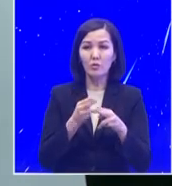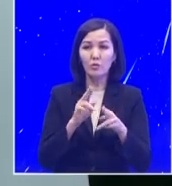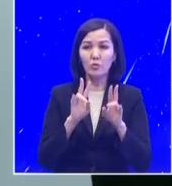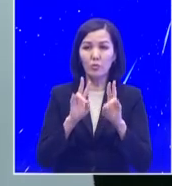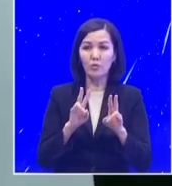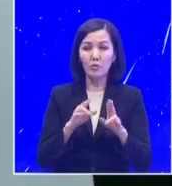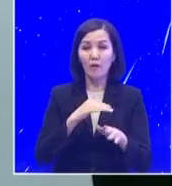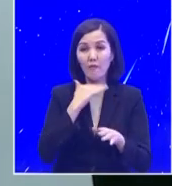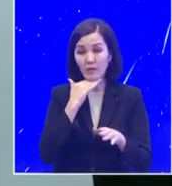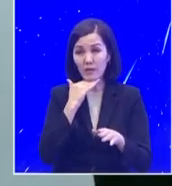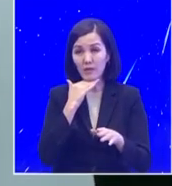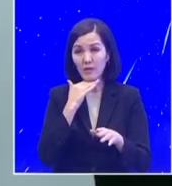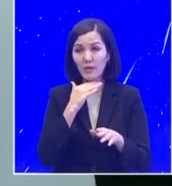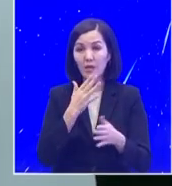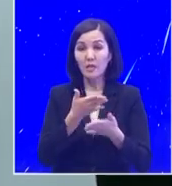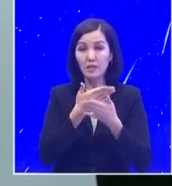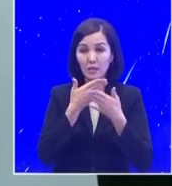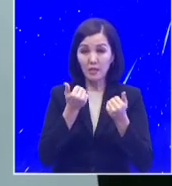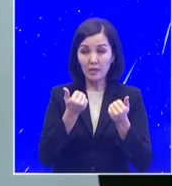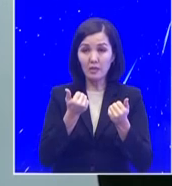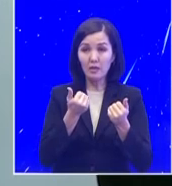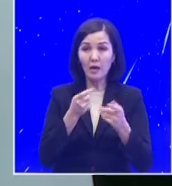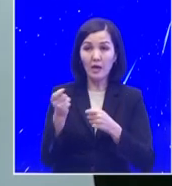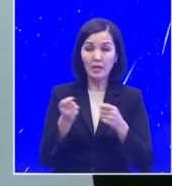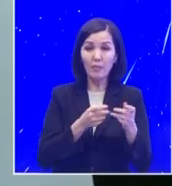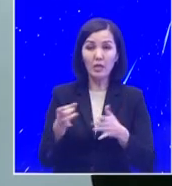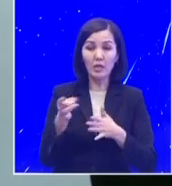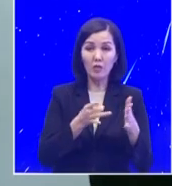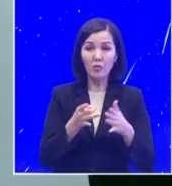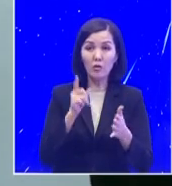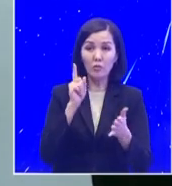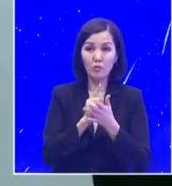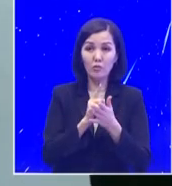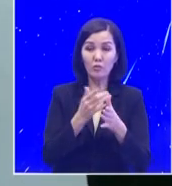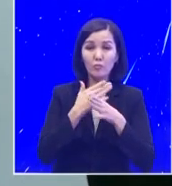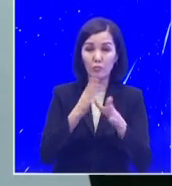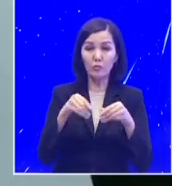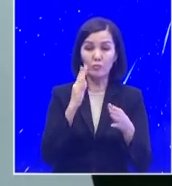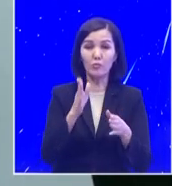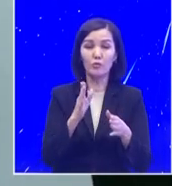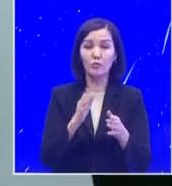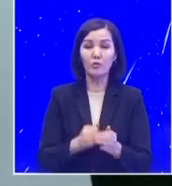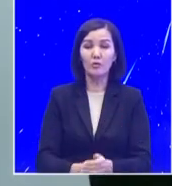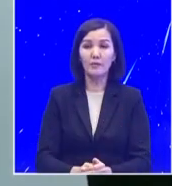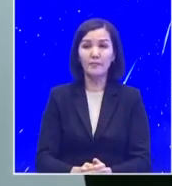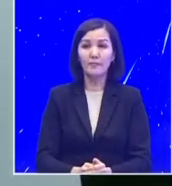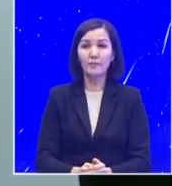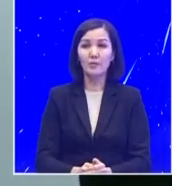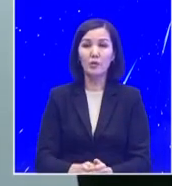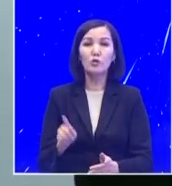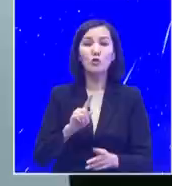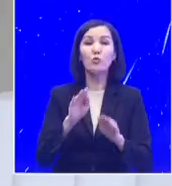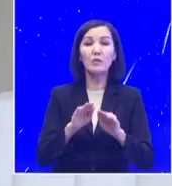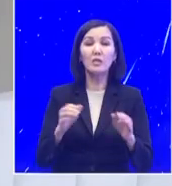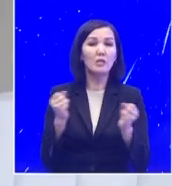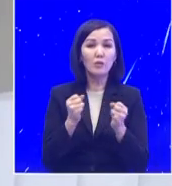идее, должен хватать. Если нет, то акимат района будет оказывать содействие тогда в этом. Но чтобы дети, самое